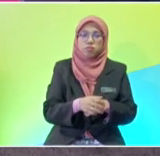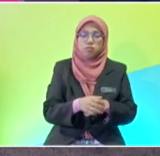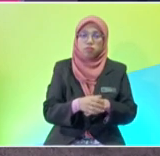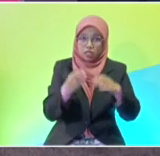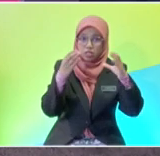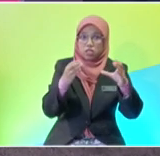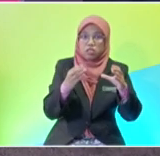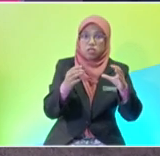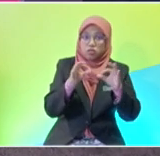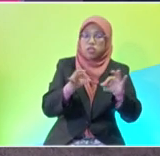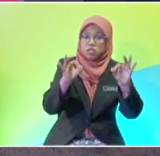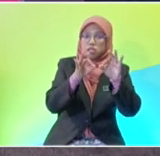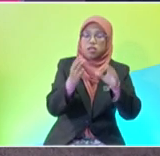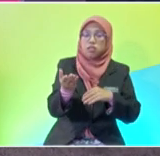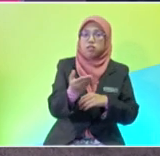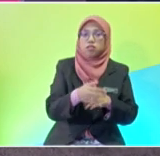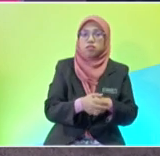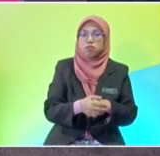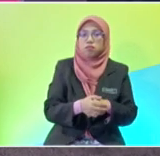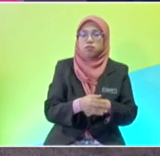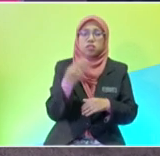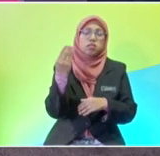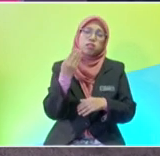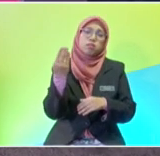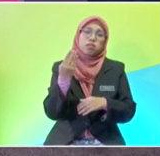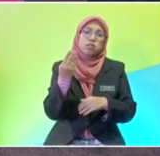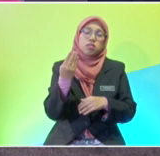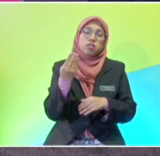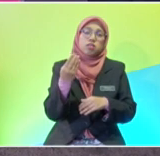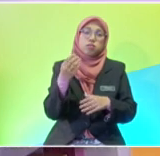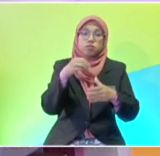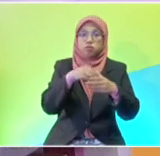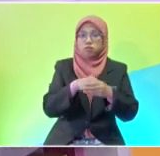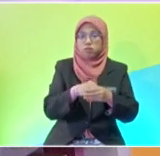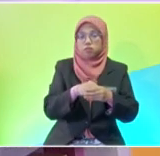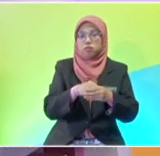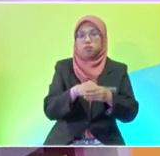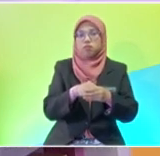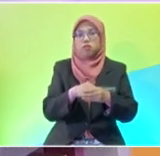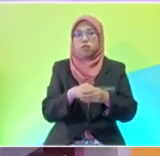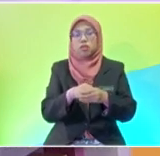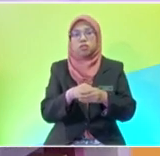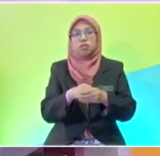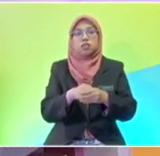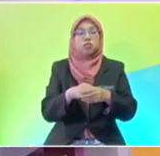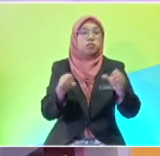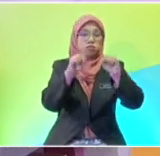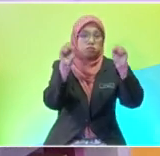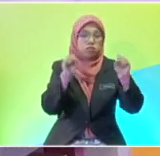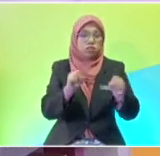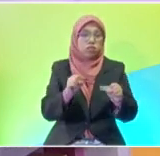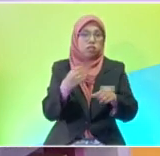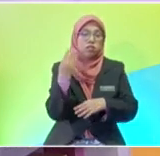pun yang biasa yang mungkin masuk dalam pemeriksaan biasanya mungkin kesilapan dari sudut lain